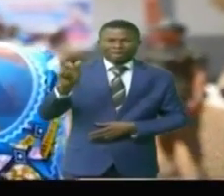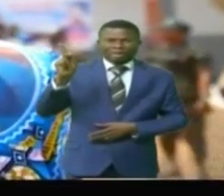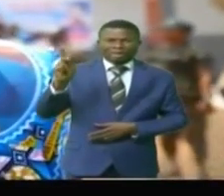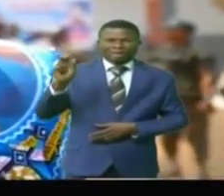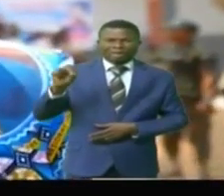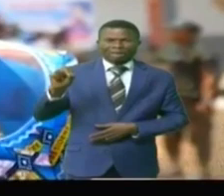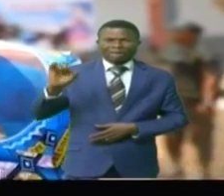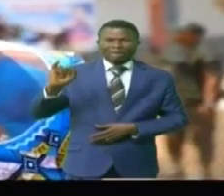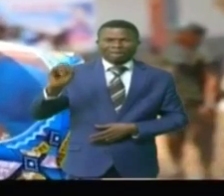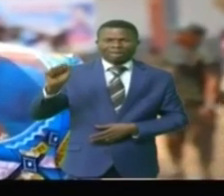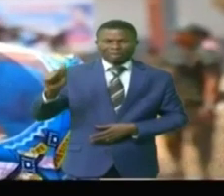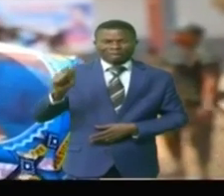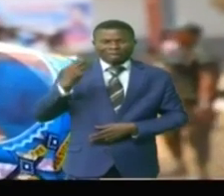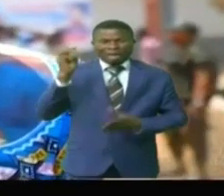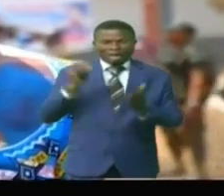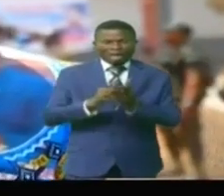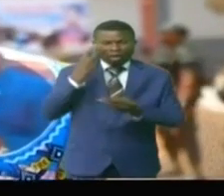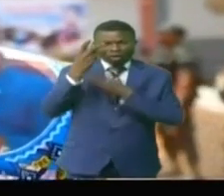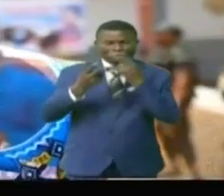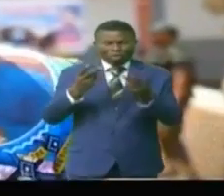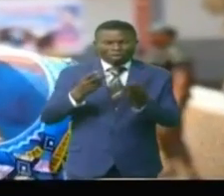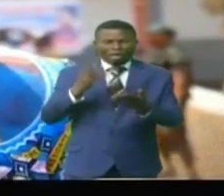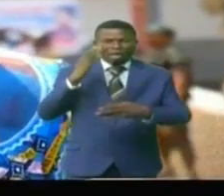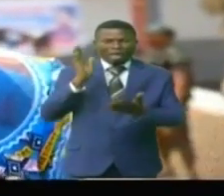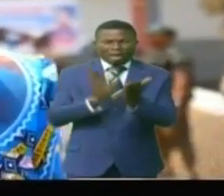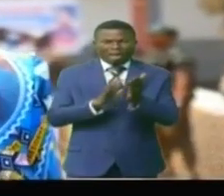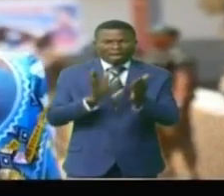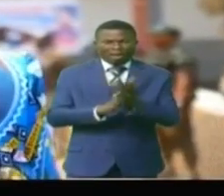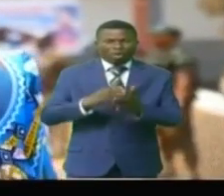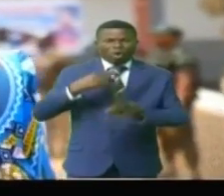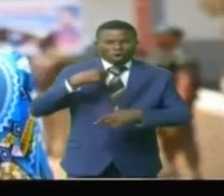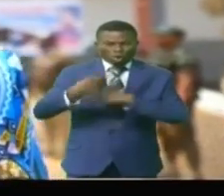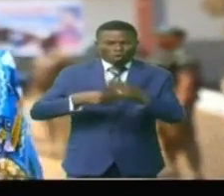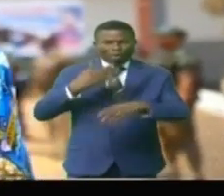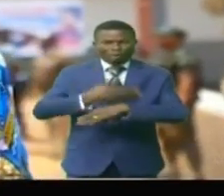inaugurer, pour visiter l'école qui est en chantier au niveau